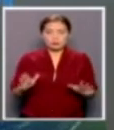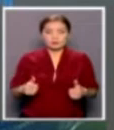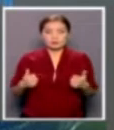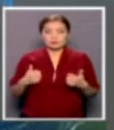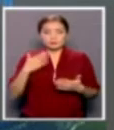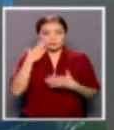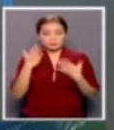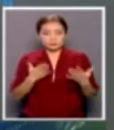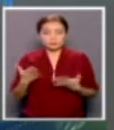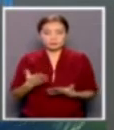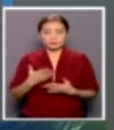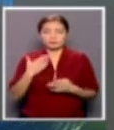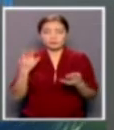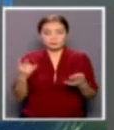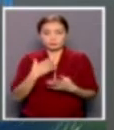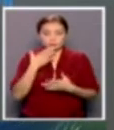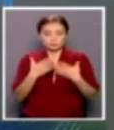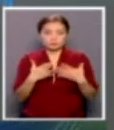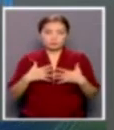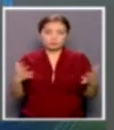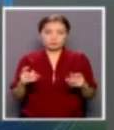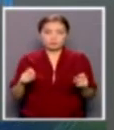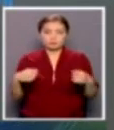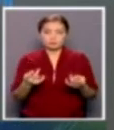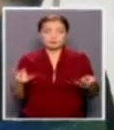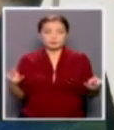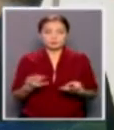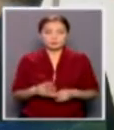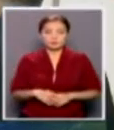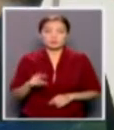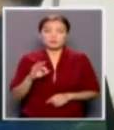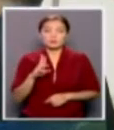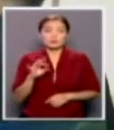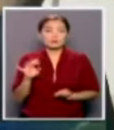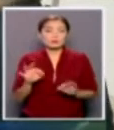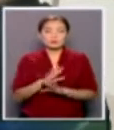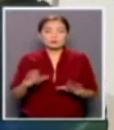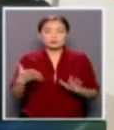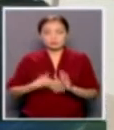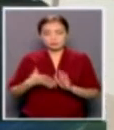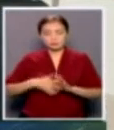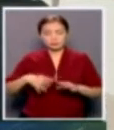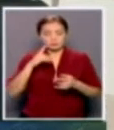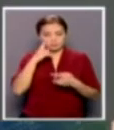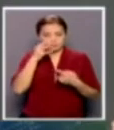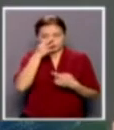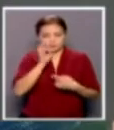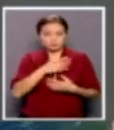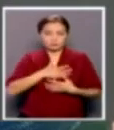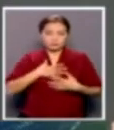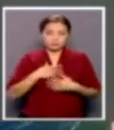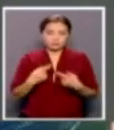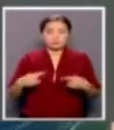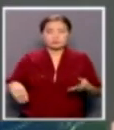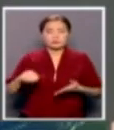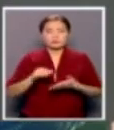талпынамыз. Жумекенді сол үшін жұртқа жеткізгіміз келеді. Жумекен жырлары философиялық иірімдерге терең толғаныстарға